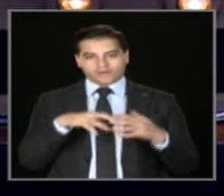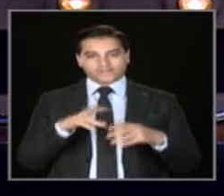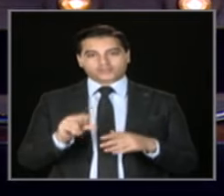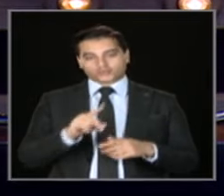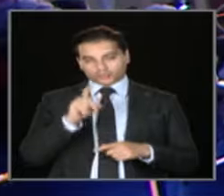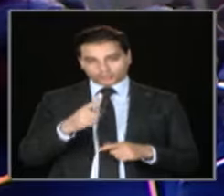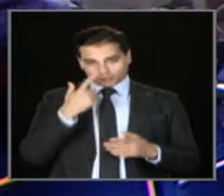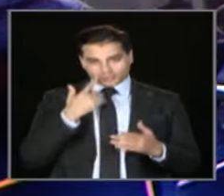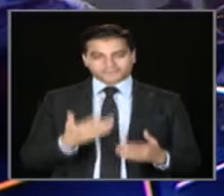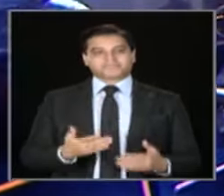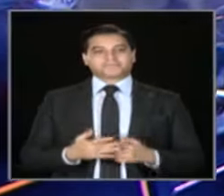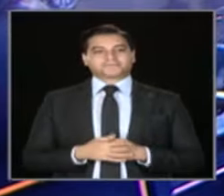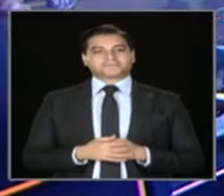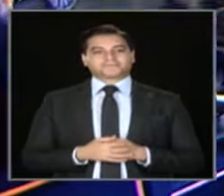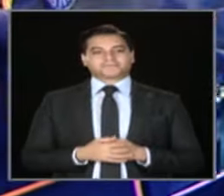والسؤال